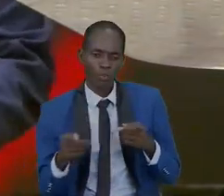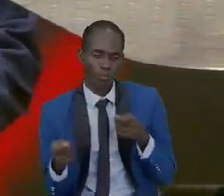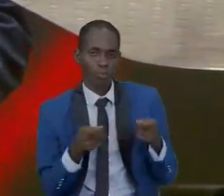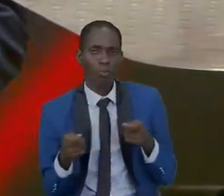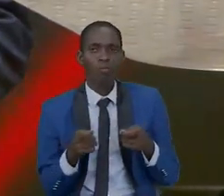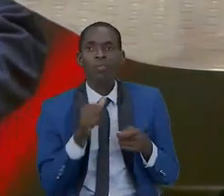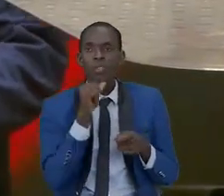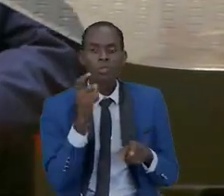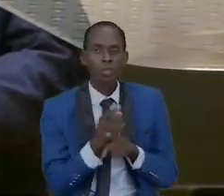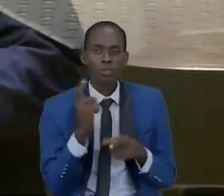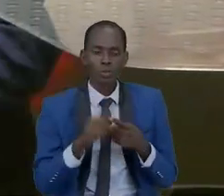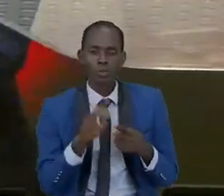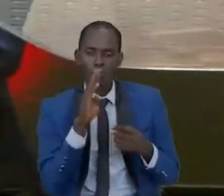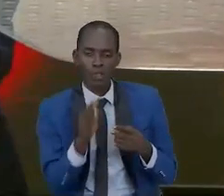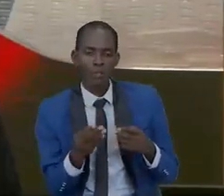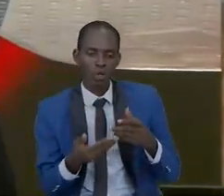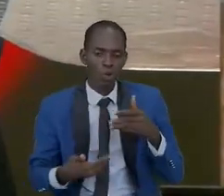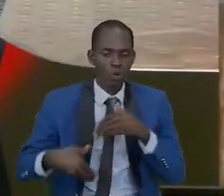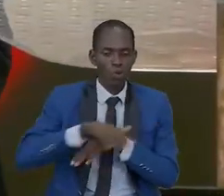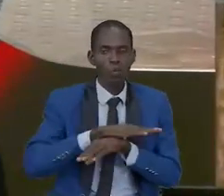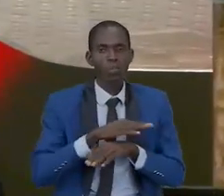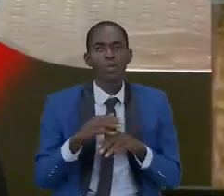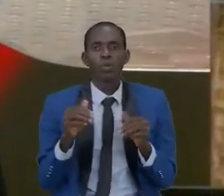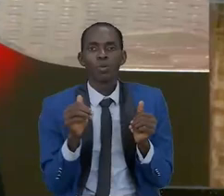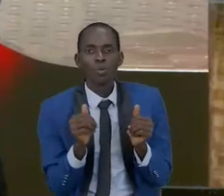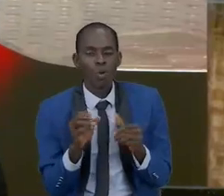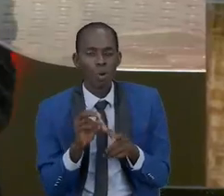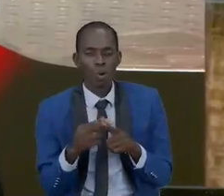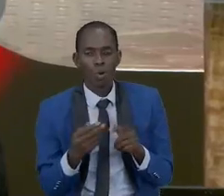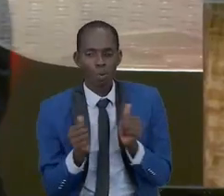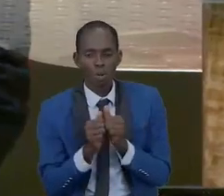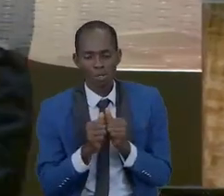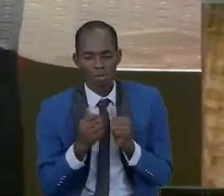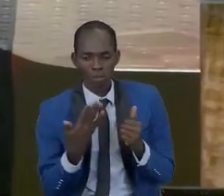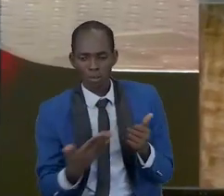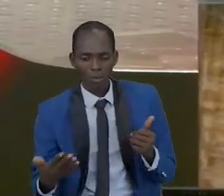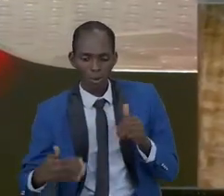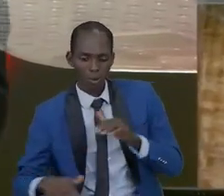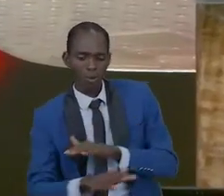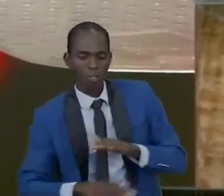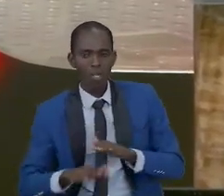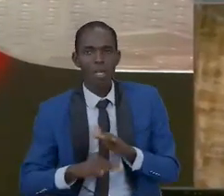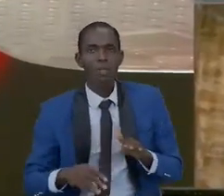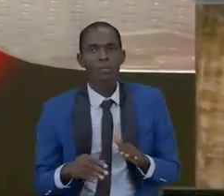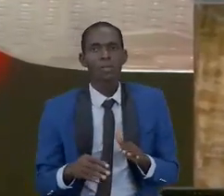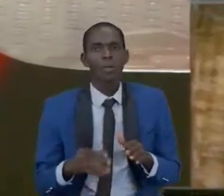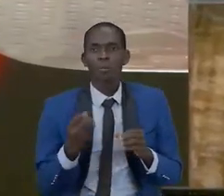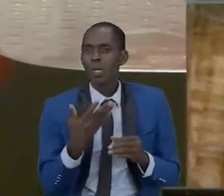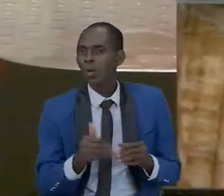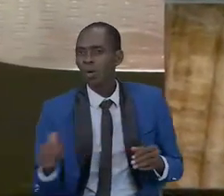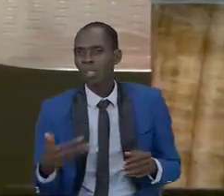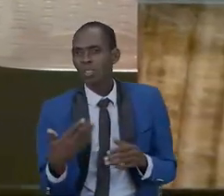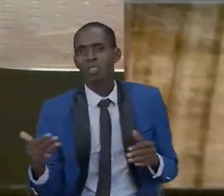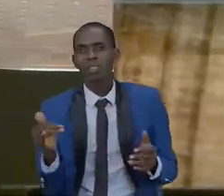le cas c'est pas que cela est dompté c'est pas que nous essayons nous couvrons cela par d'autres choses et que maintenant nous